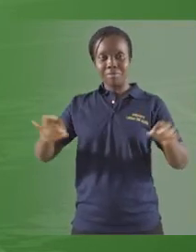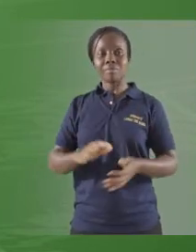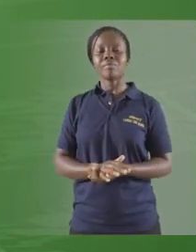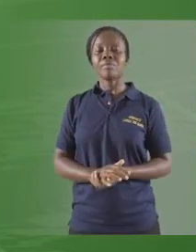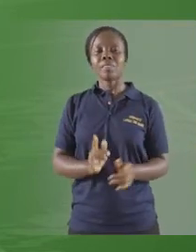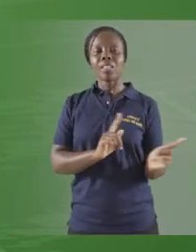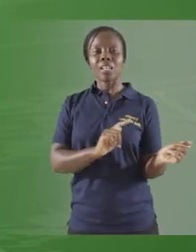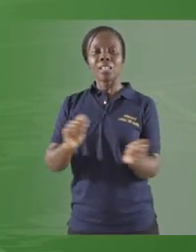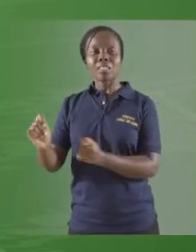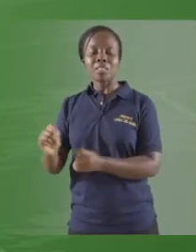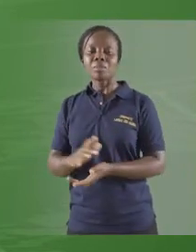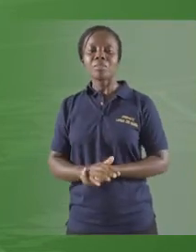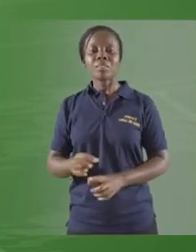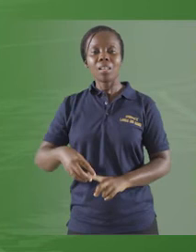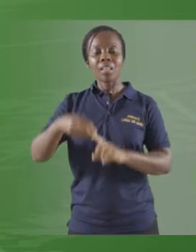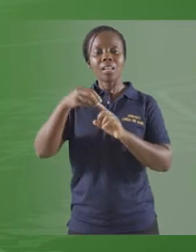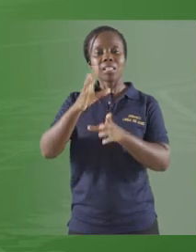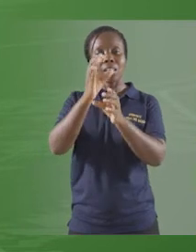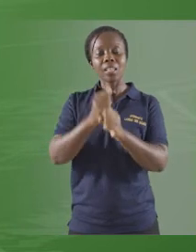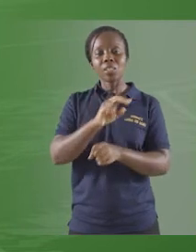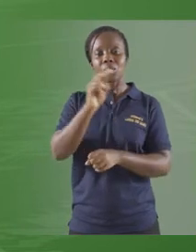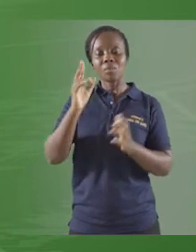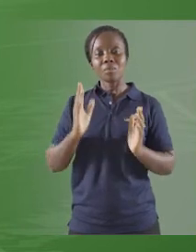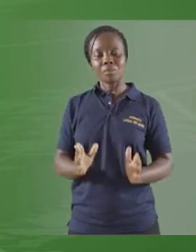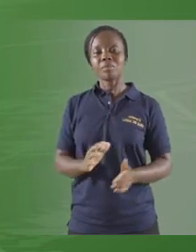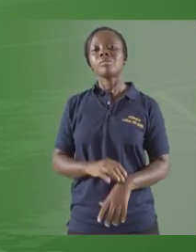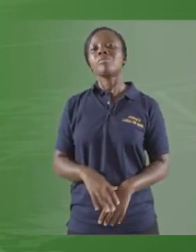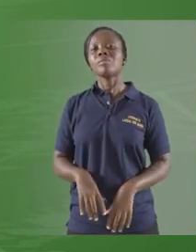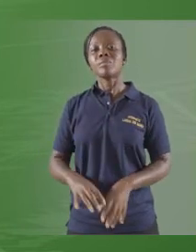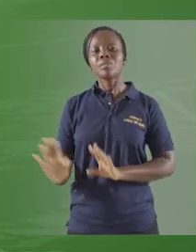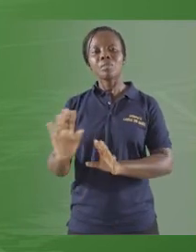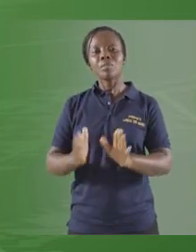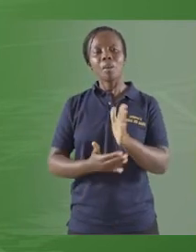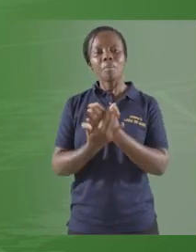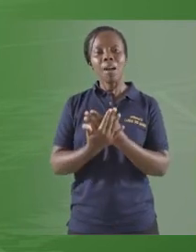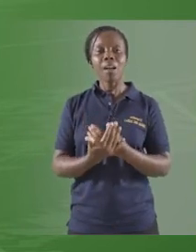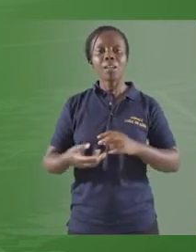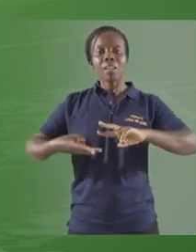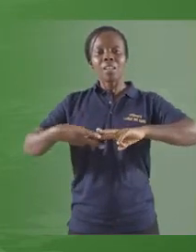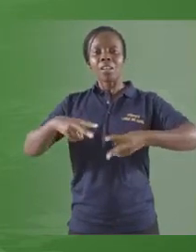caractère héréditaire chez l'homme se fait-elle par un autosome?